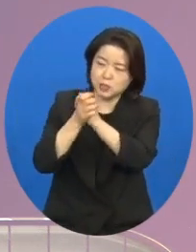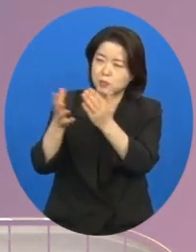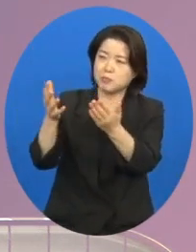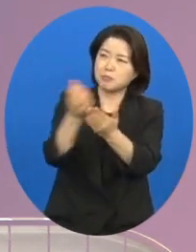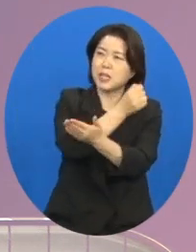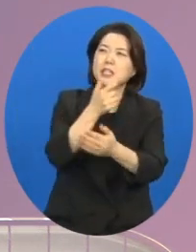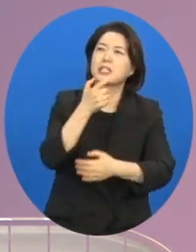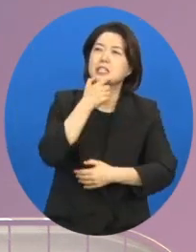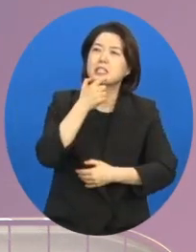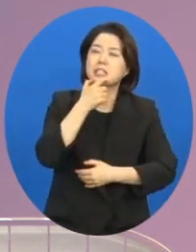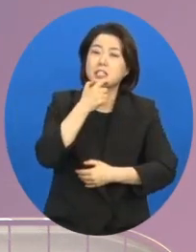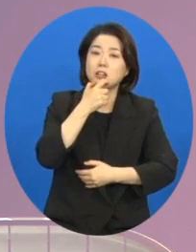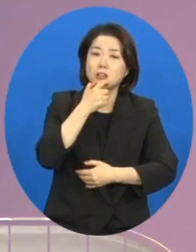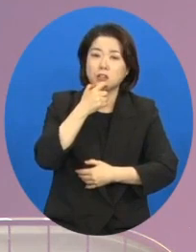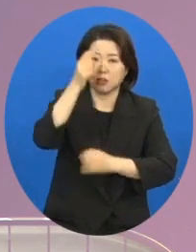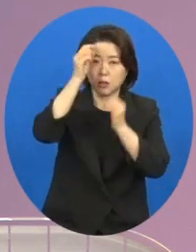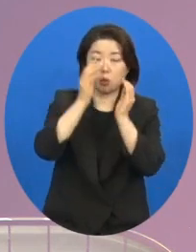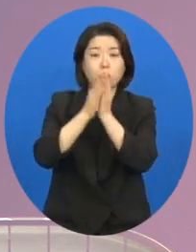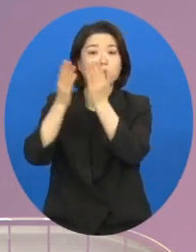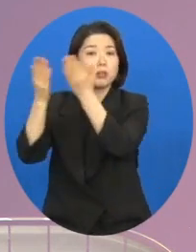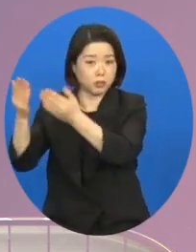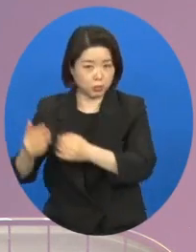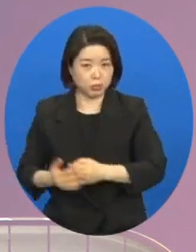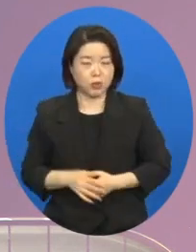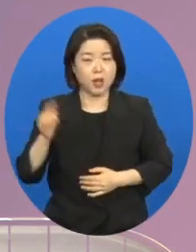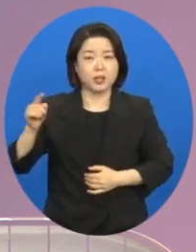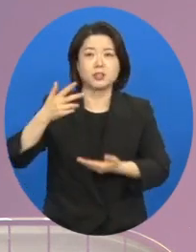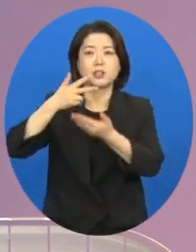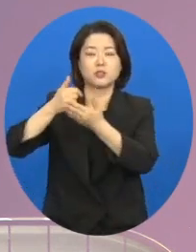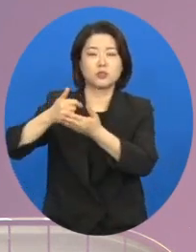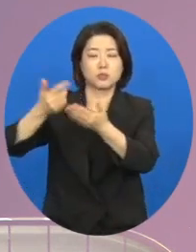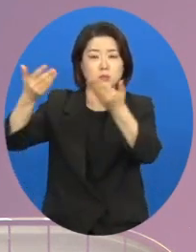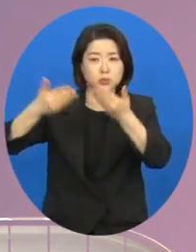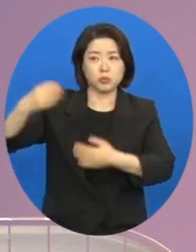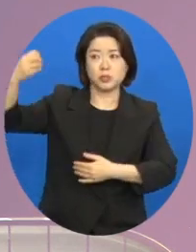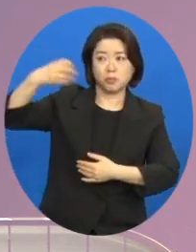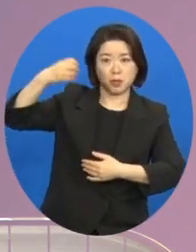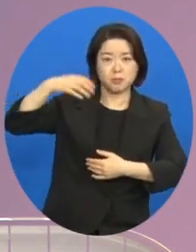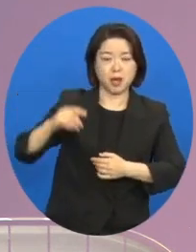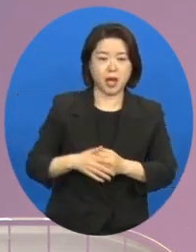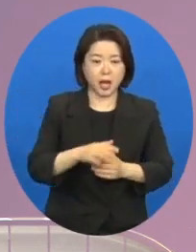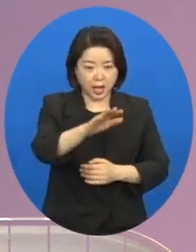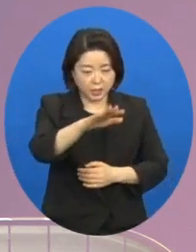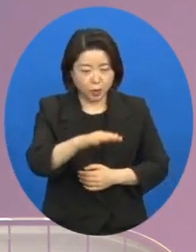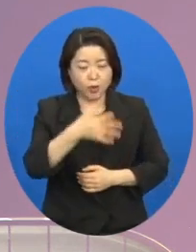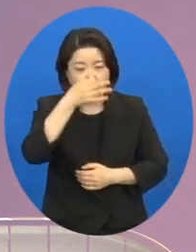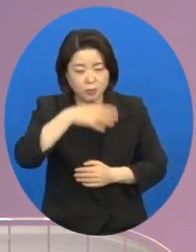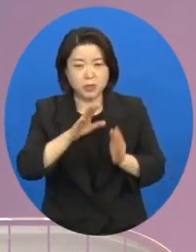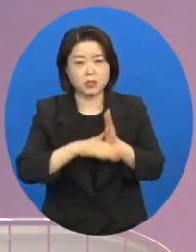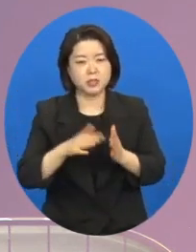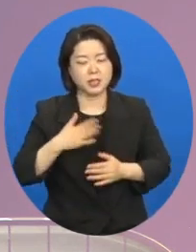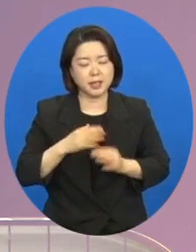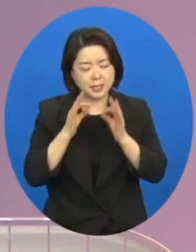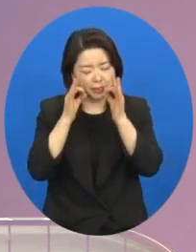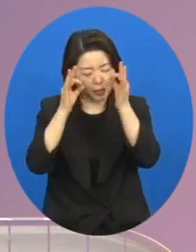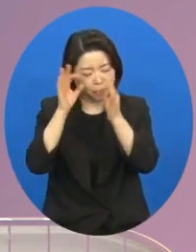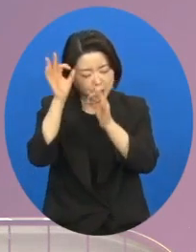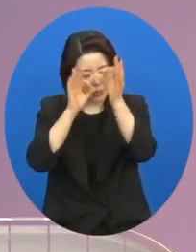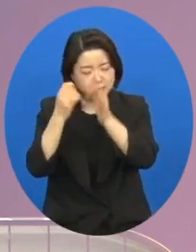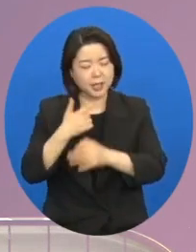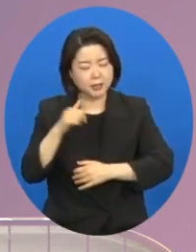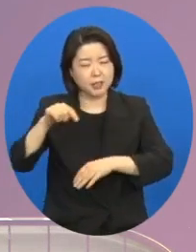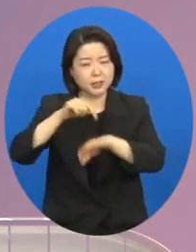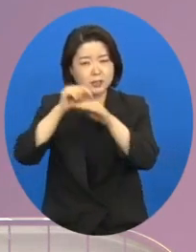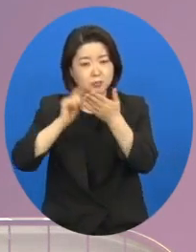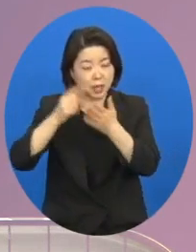싶지 않습니다. 그때 주님이 주신 마음이 너가 그렇게 힘들었을 때 나를 절박하게 찾았던 그